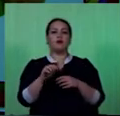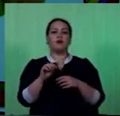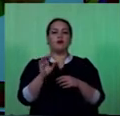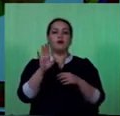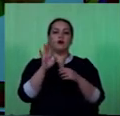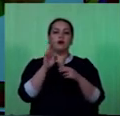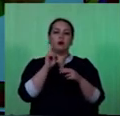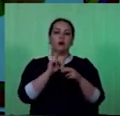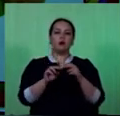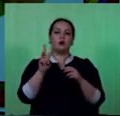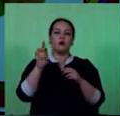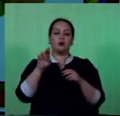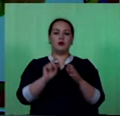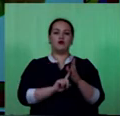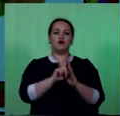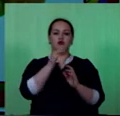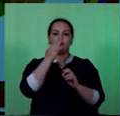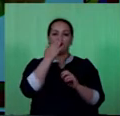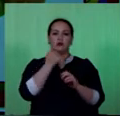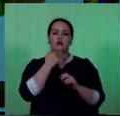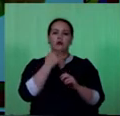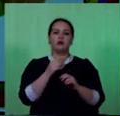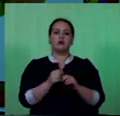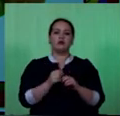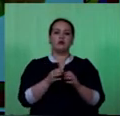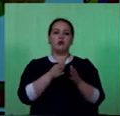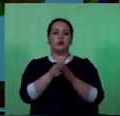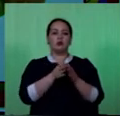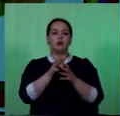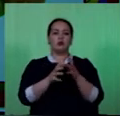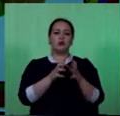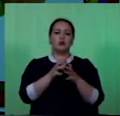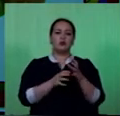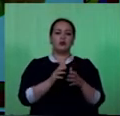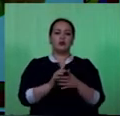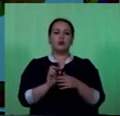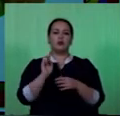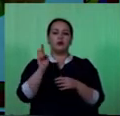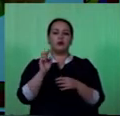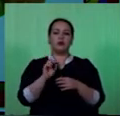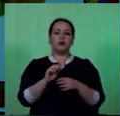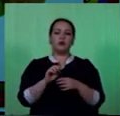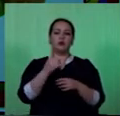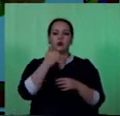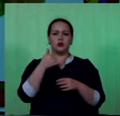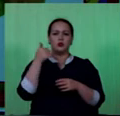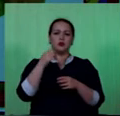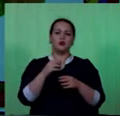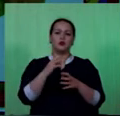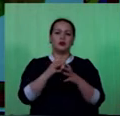лета а огурцы помидоры б хондо ляжки овощи